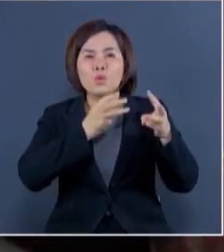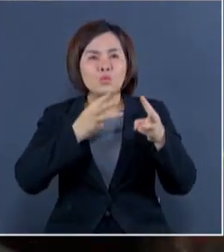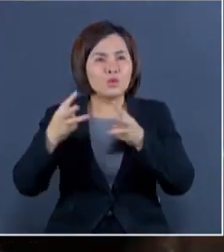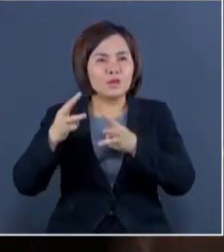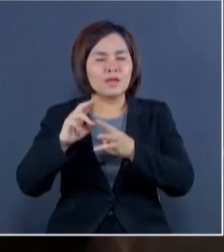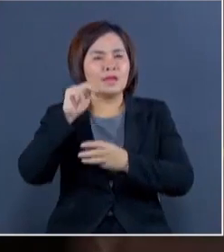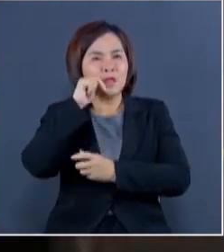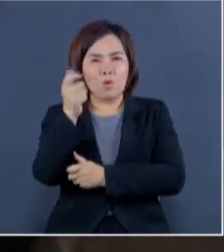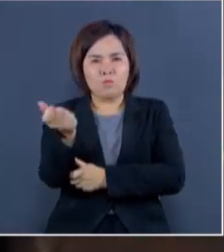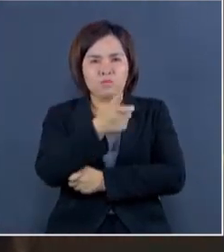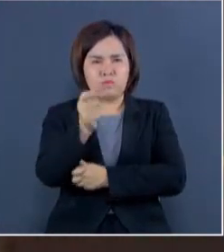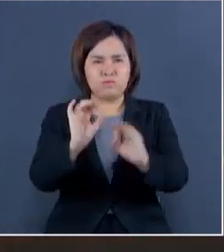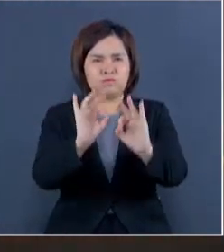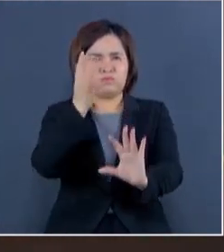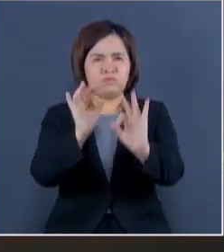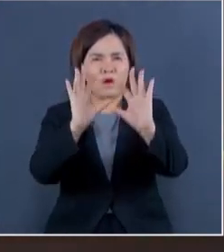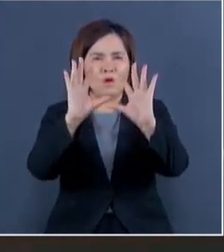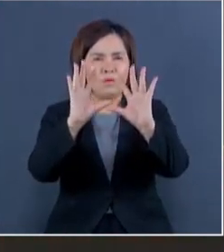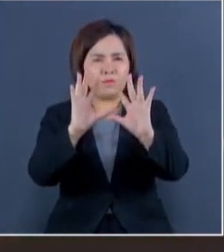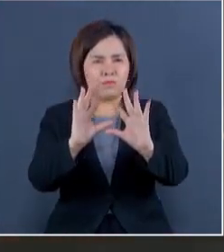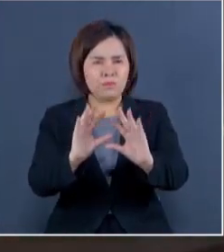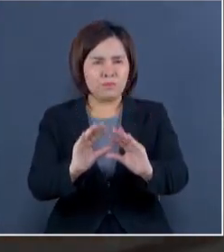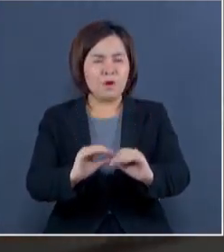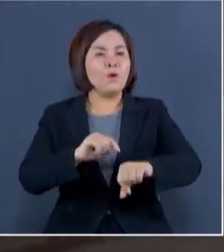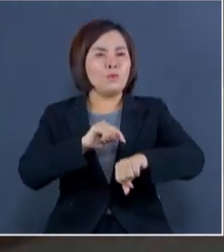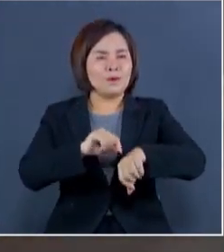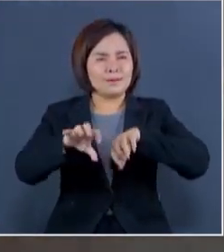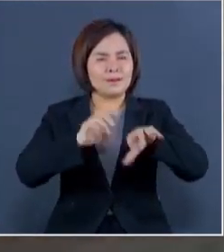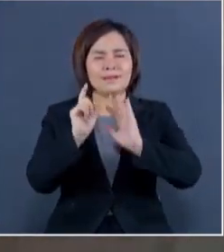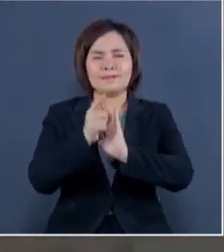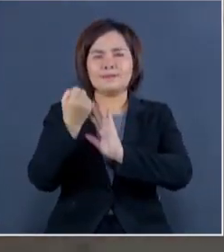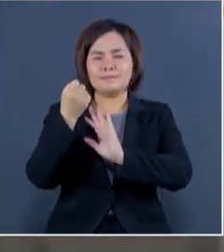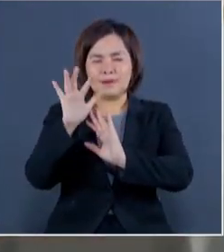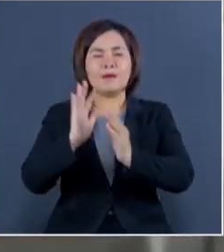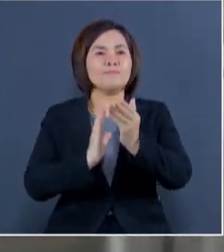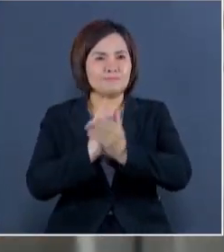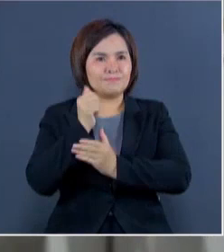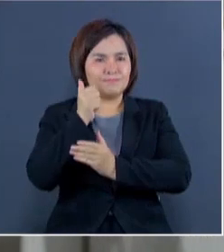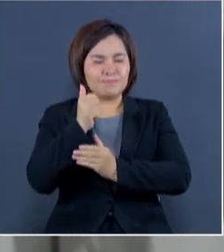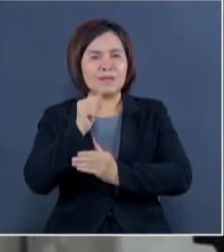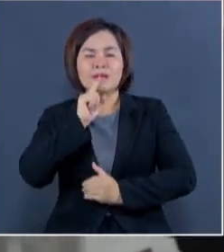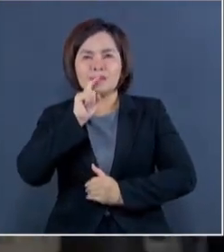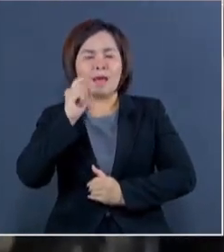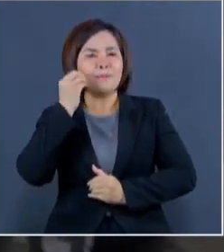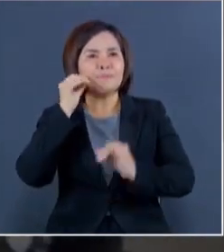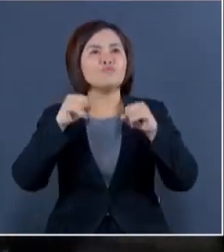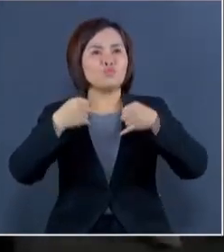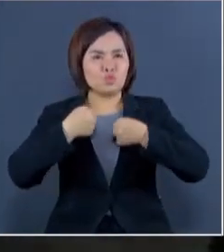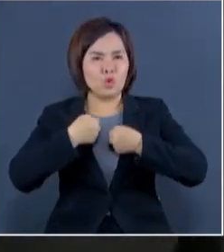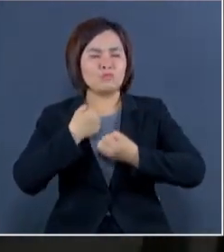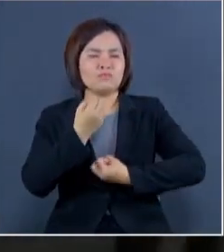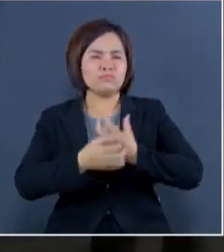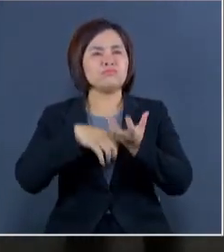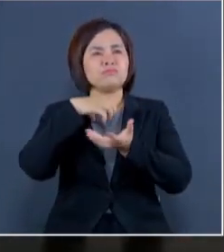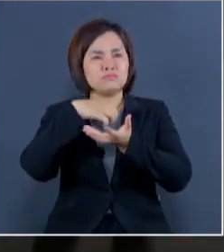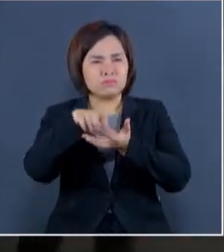พลิงจนสงบลงนะครับในเวลา15 นาทีควบคุมเพลิงเอาไว้ได้จากการสอบถามเจ้าของบ้านครับเล่าบอกว่าขณะ